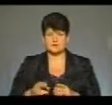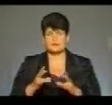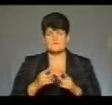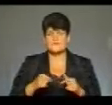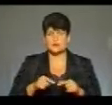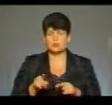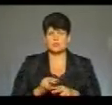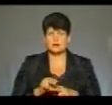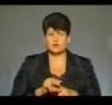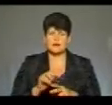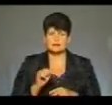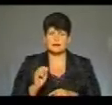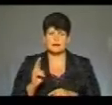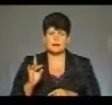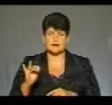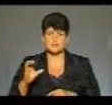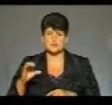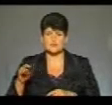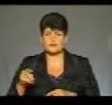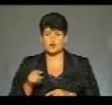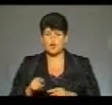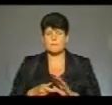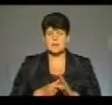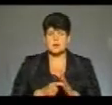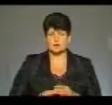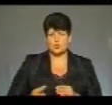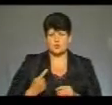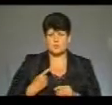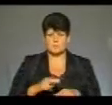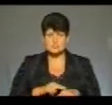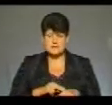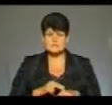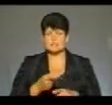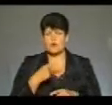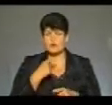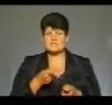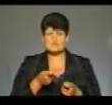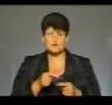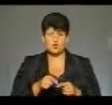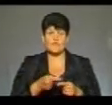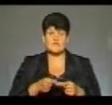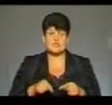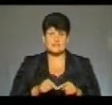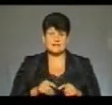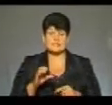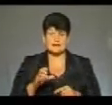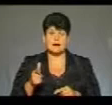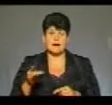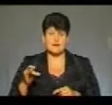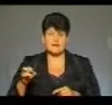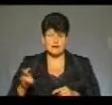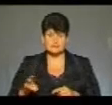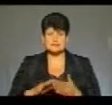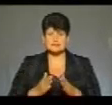Тут лікують Андрія Красуватого. Його палату охороняють поліцейські. Це словами завідувача цього відділення Сергія Гар'яна, стан